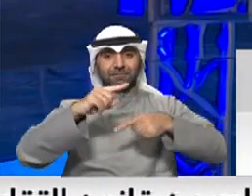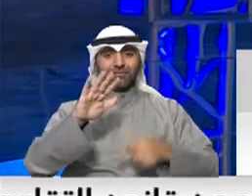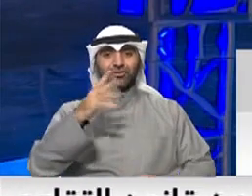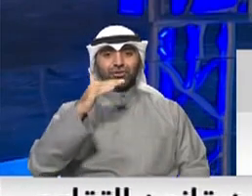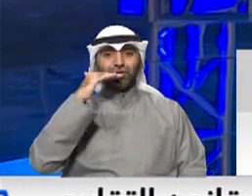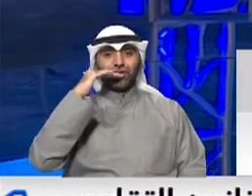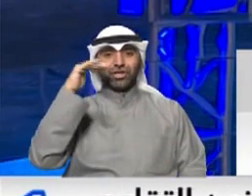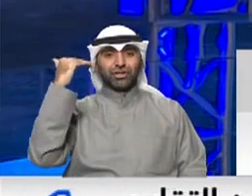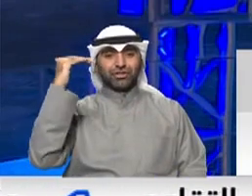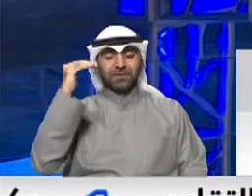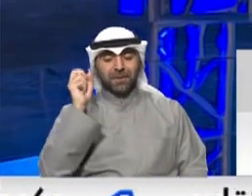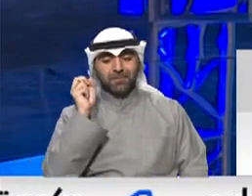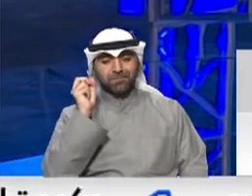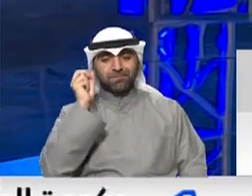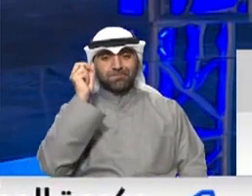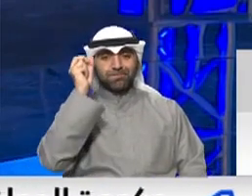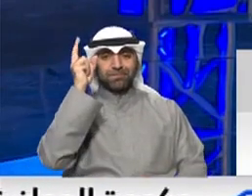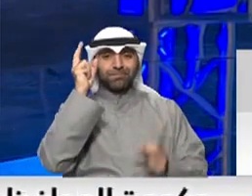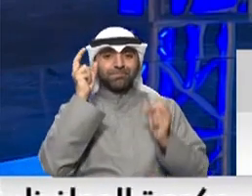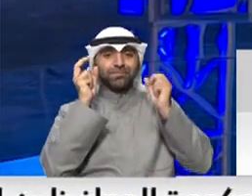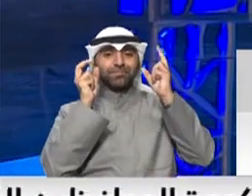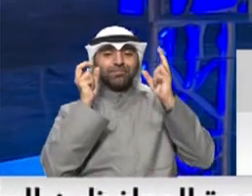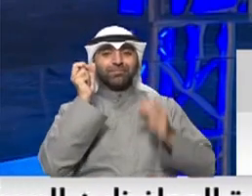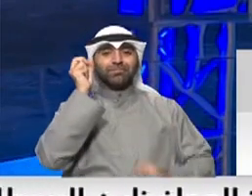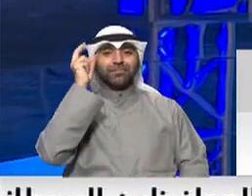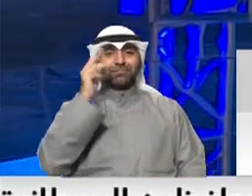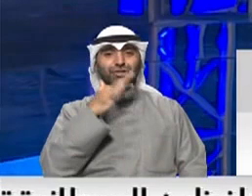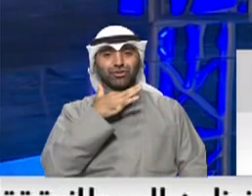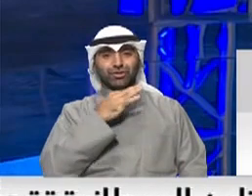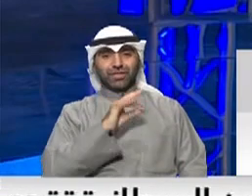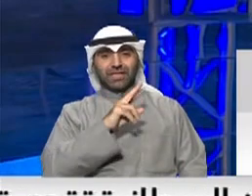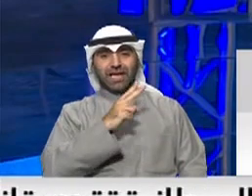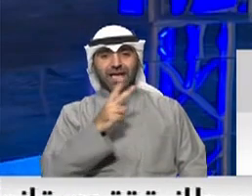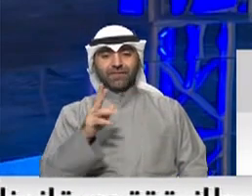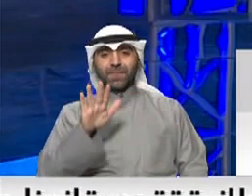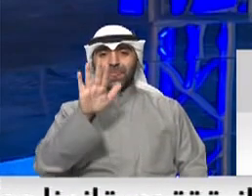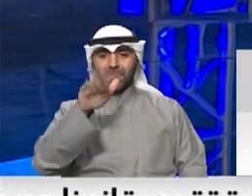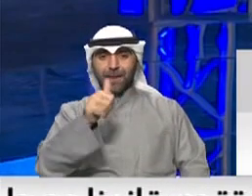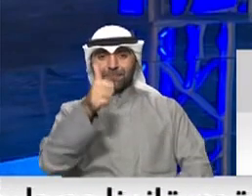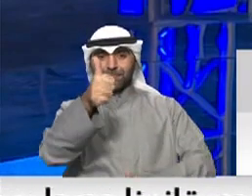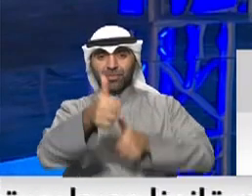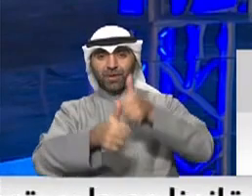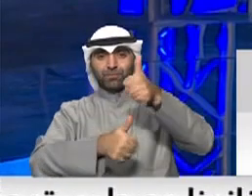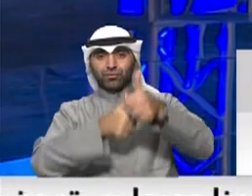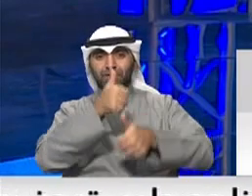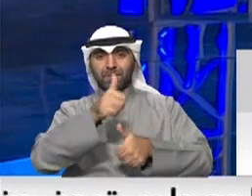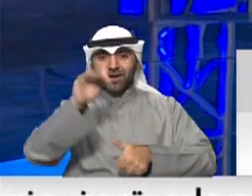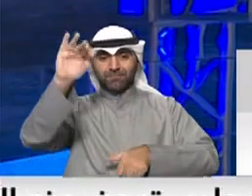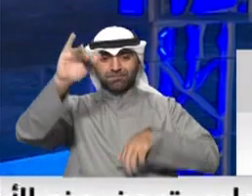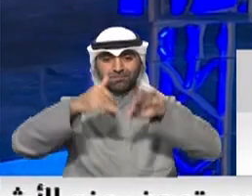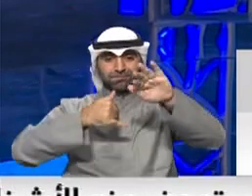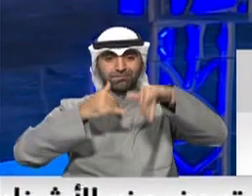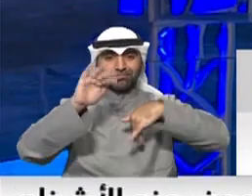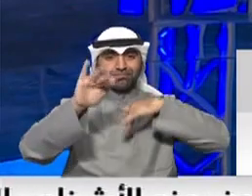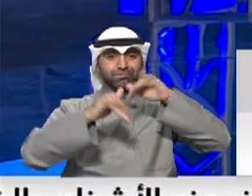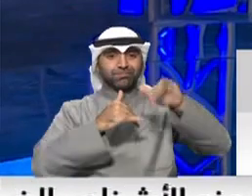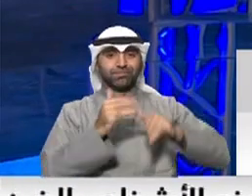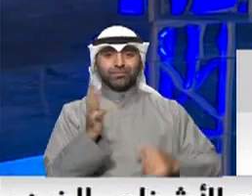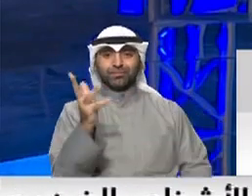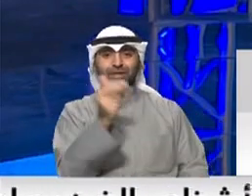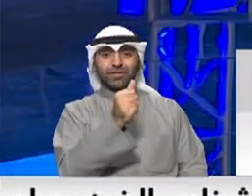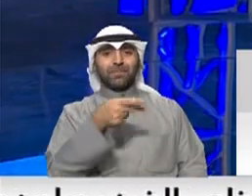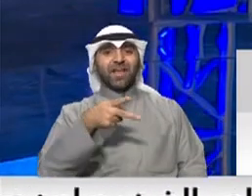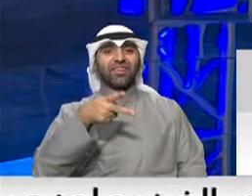طبعا قدموا على المسابقة 12 فرقة أهلية وخاصة، لكن بناء على معطيات